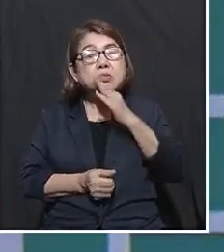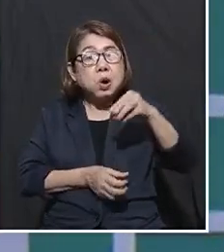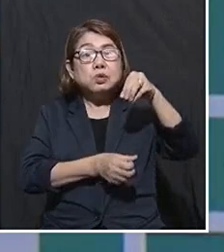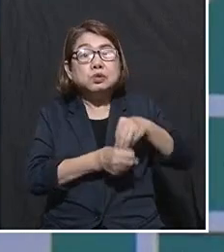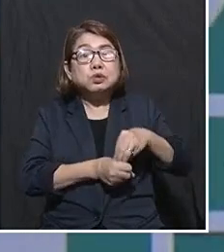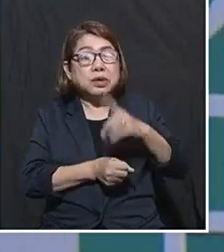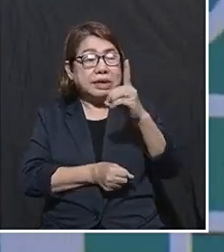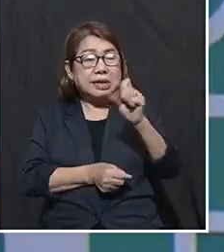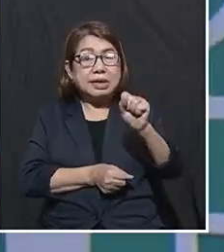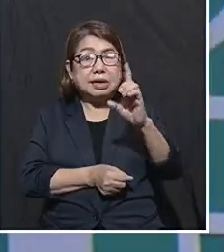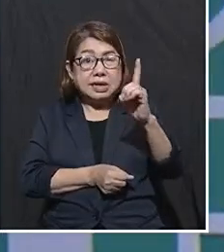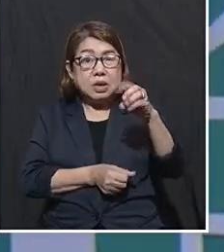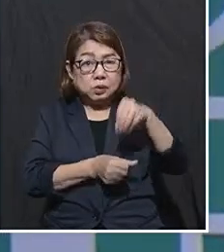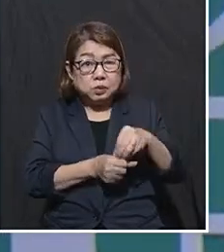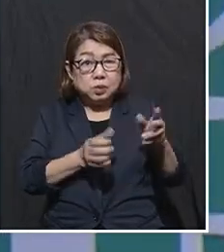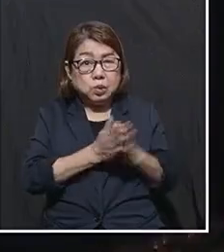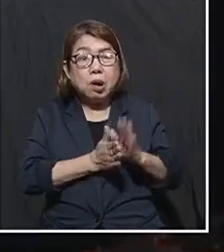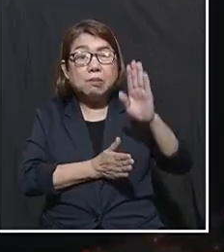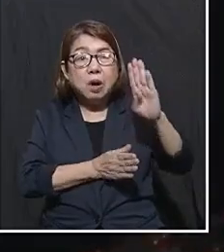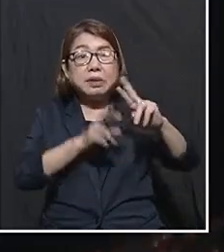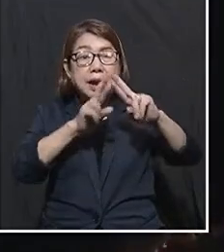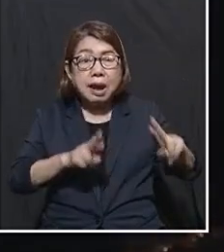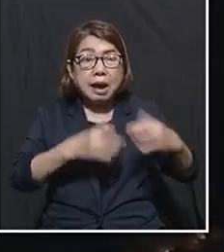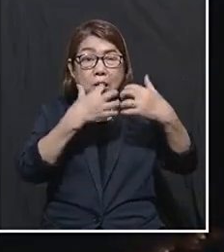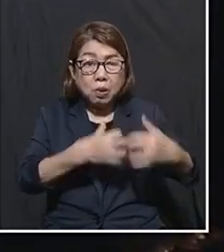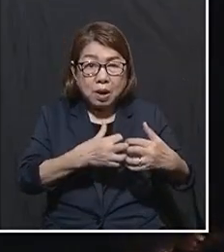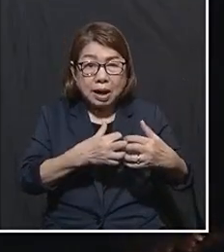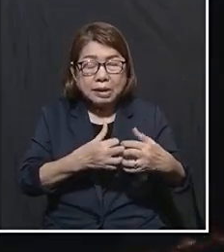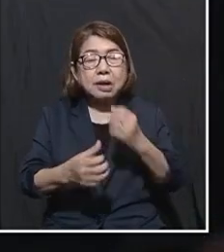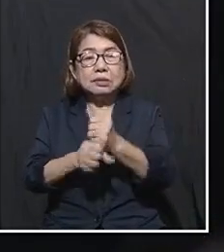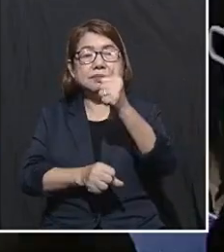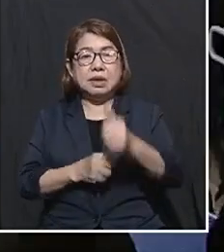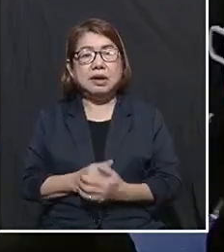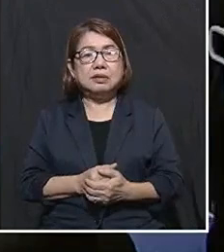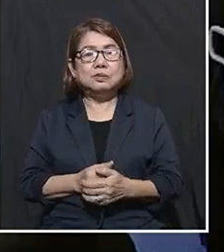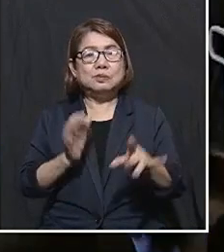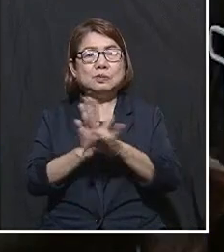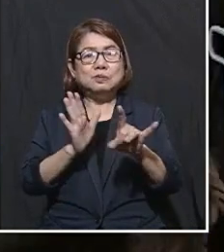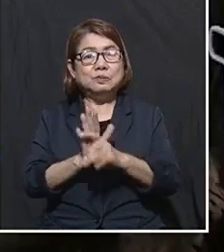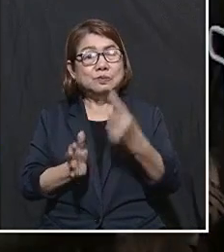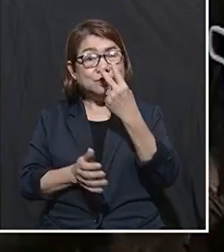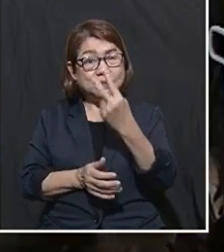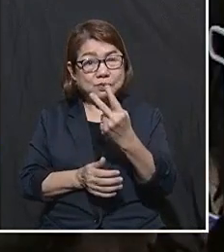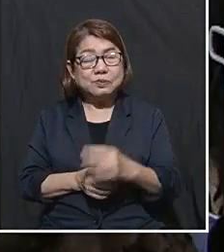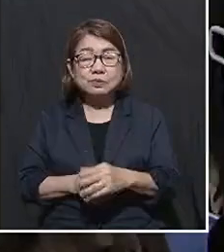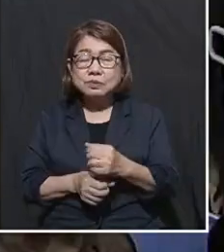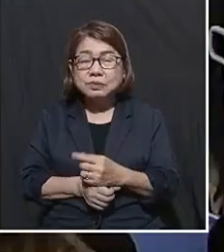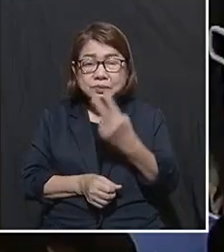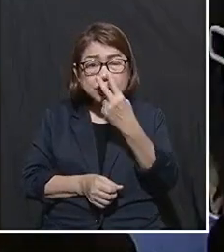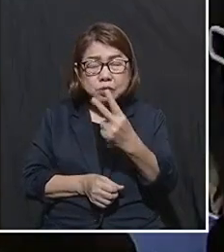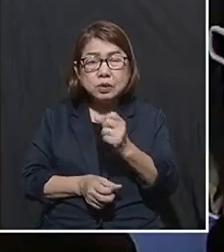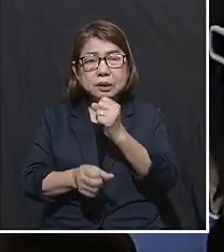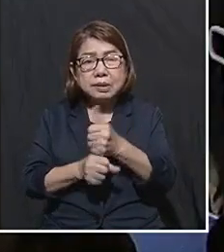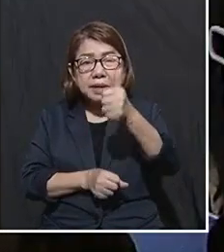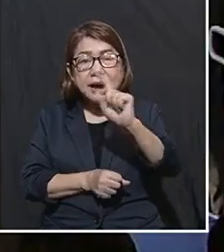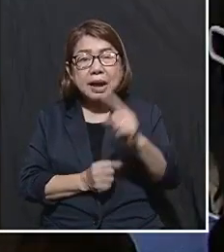งนี้ตอบโจทย์ให้กับองค์กรได้นะครับสุดท้ายแล้วเราจะไปติดตามผลกันเราจะทำอะไรบ้างนอกจาก